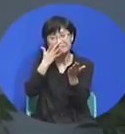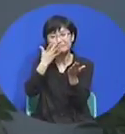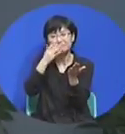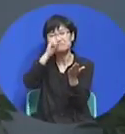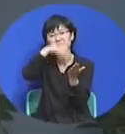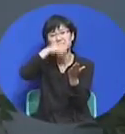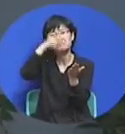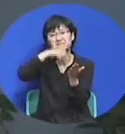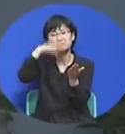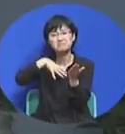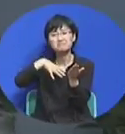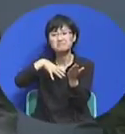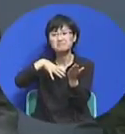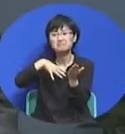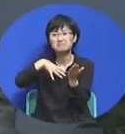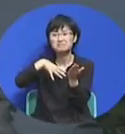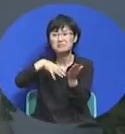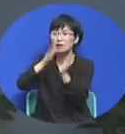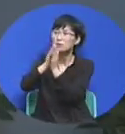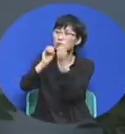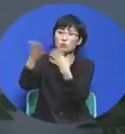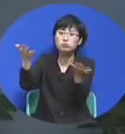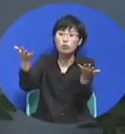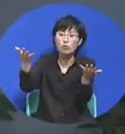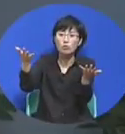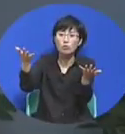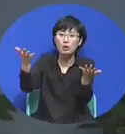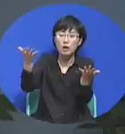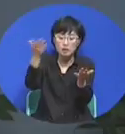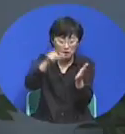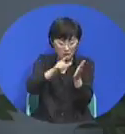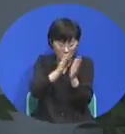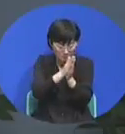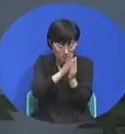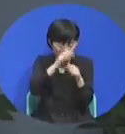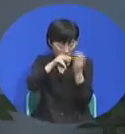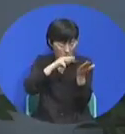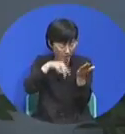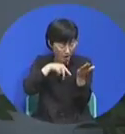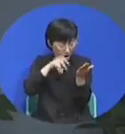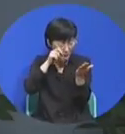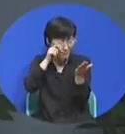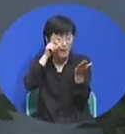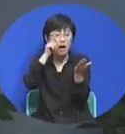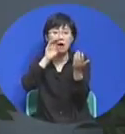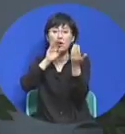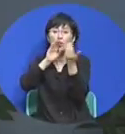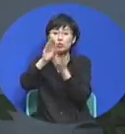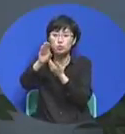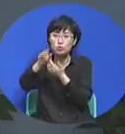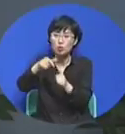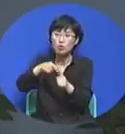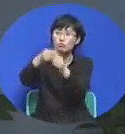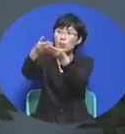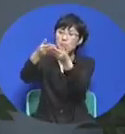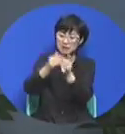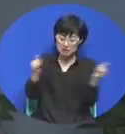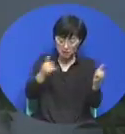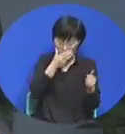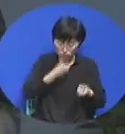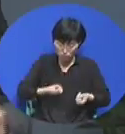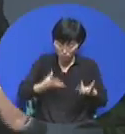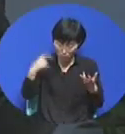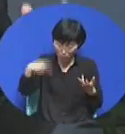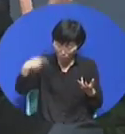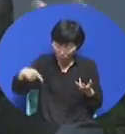as a falsehood. 어느 날 저는 구원받은 자의 배경을 알게 됐어요. But one day I came to discover the background of the ones who are saved. 이거